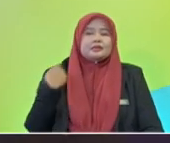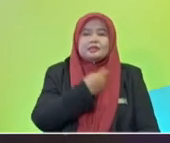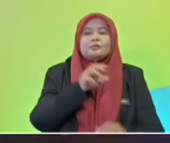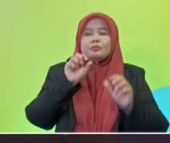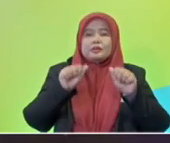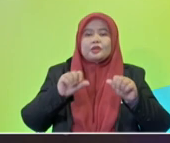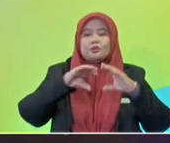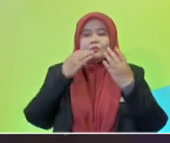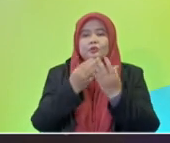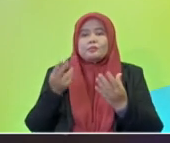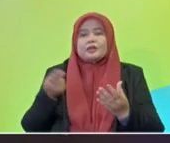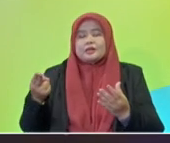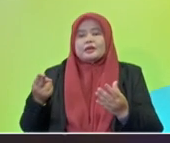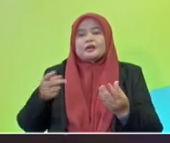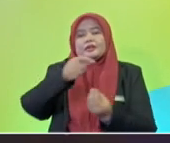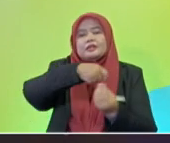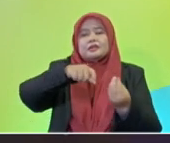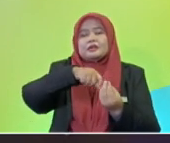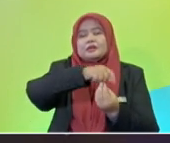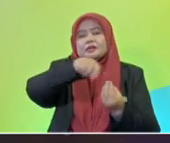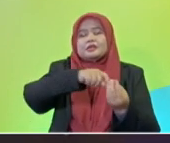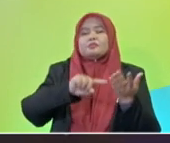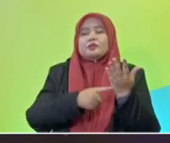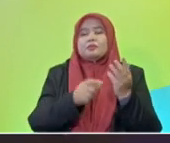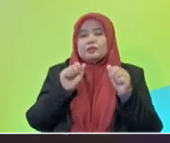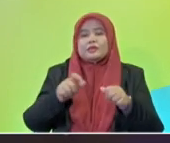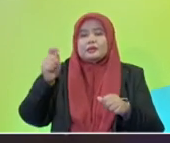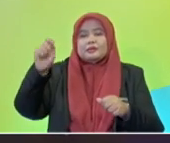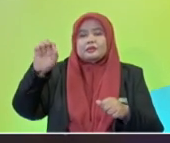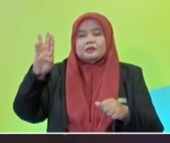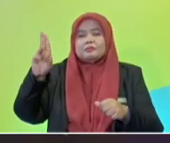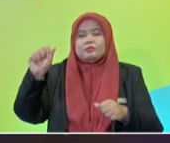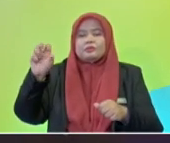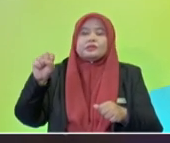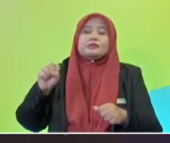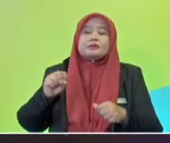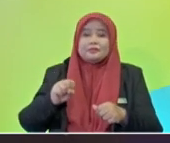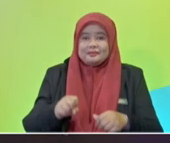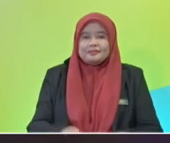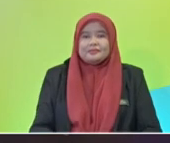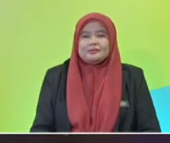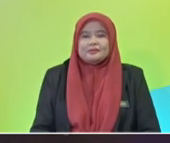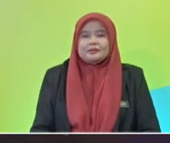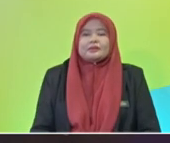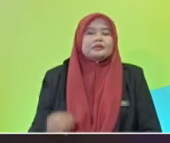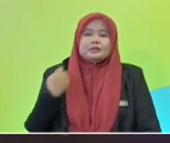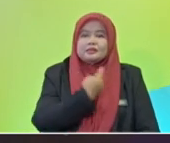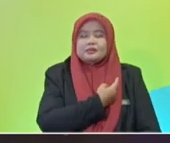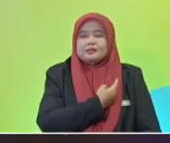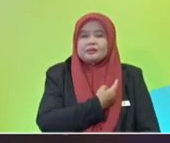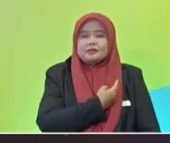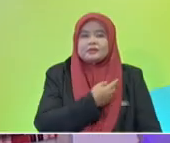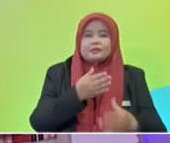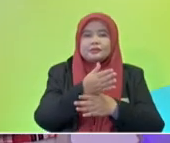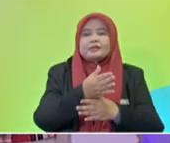kumpulkan barang-barang kita semula Selepas itu kita kena tebus dengan barangan yang kita kumpul itu Baiklah kita teruskan dengan